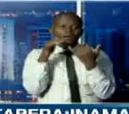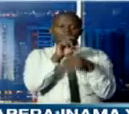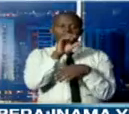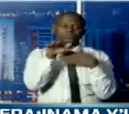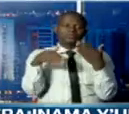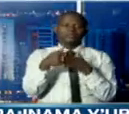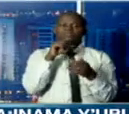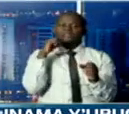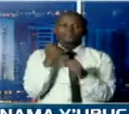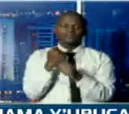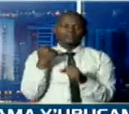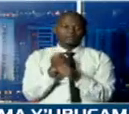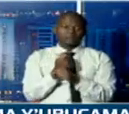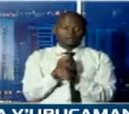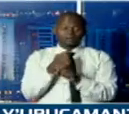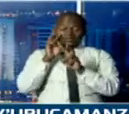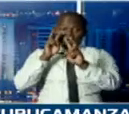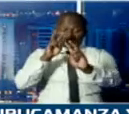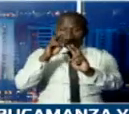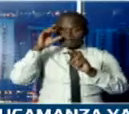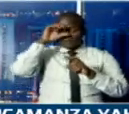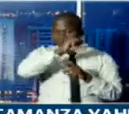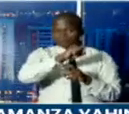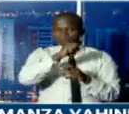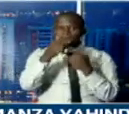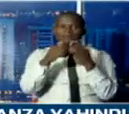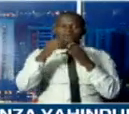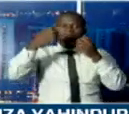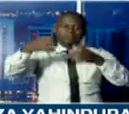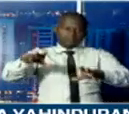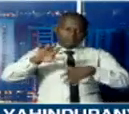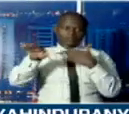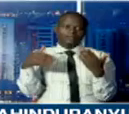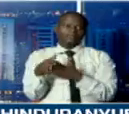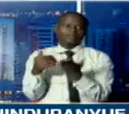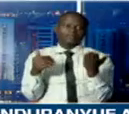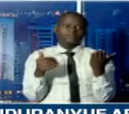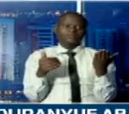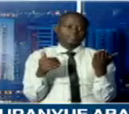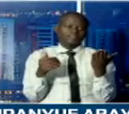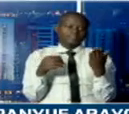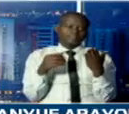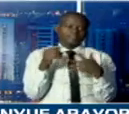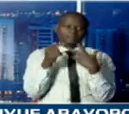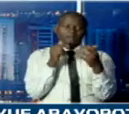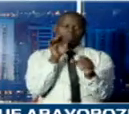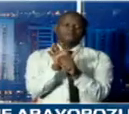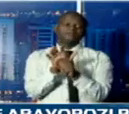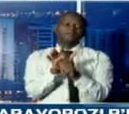cyose adakora. Ukareba manka aganye, ni ukuvuga ibyo atakaje bimutunga muri icyo gihe ni